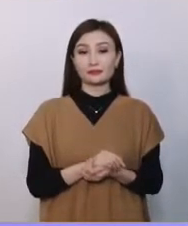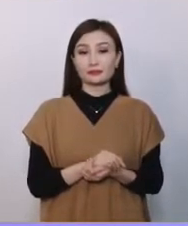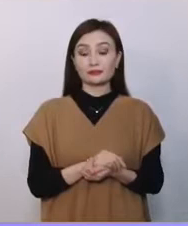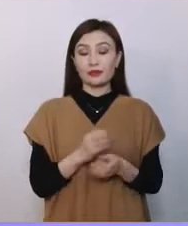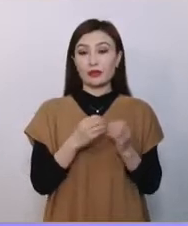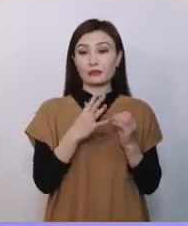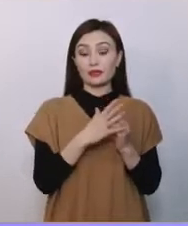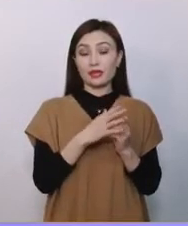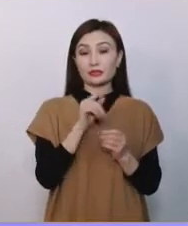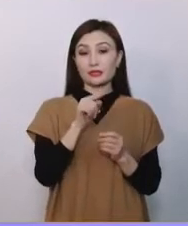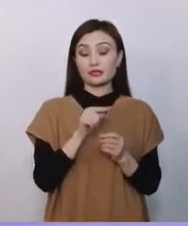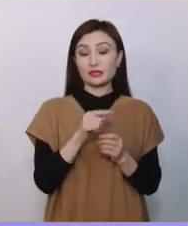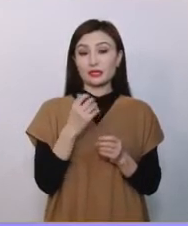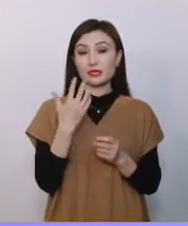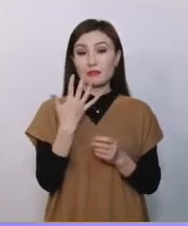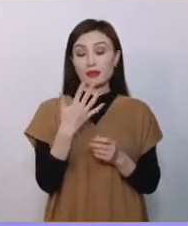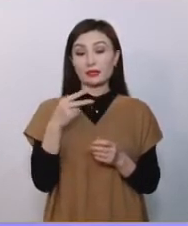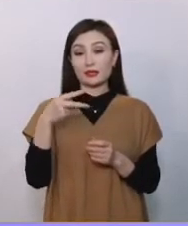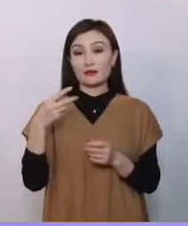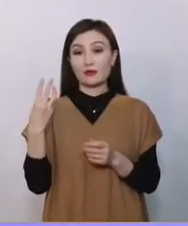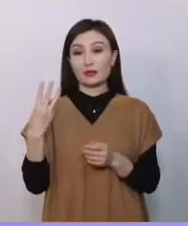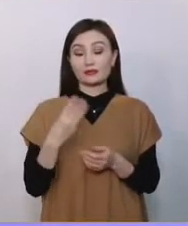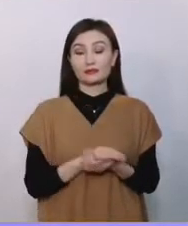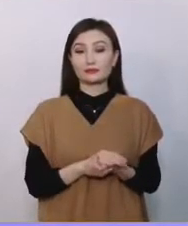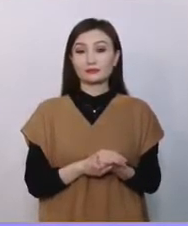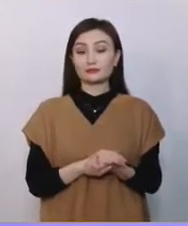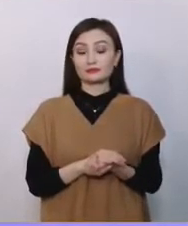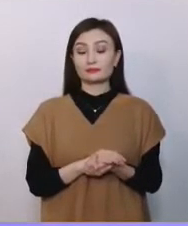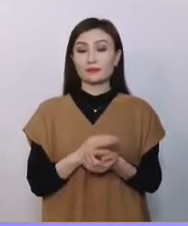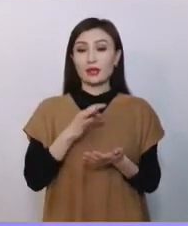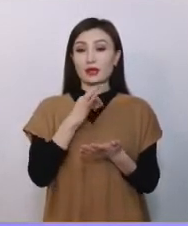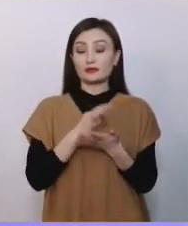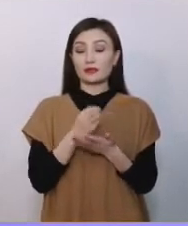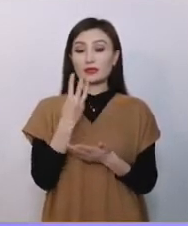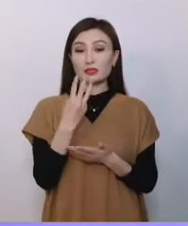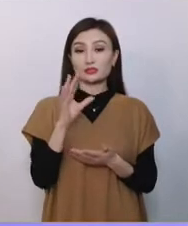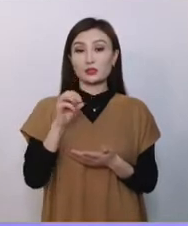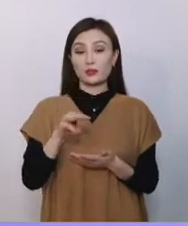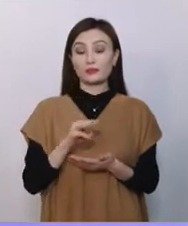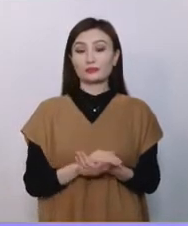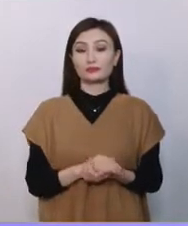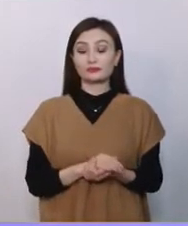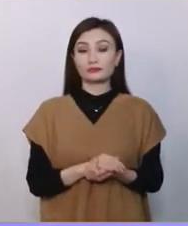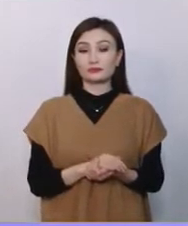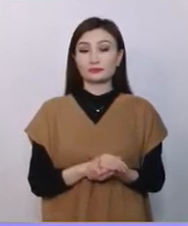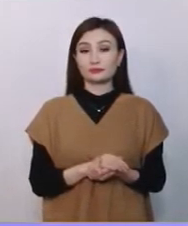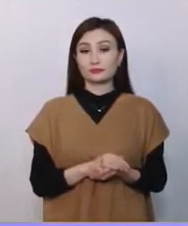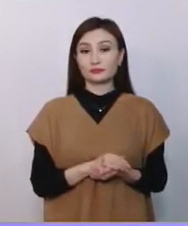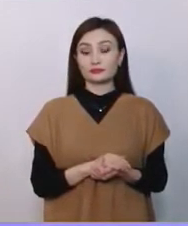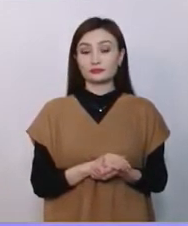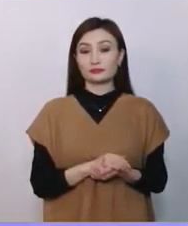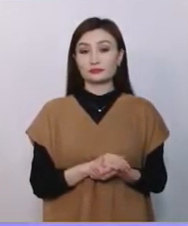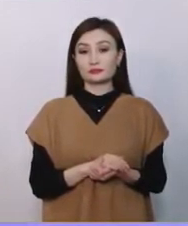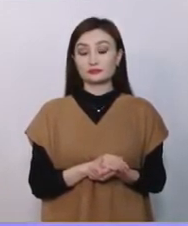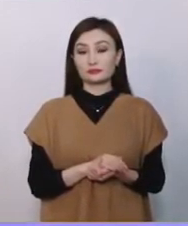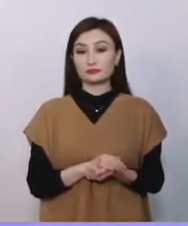15 разделить на 5 равно 3 ответ три сау стоит одна тетрадь